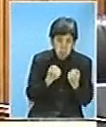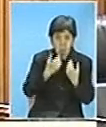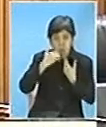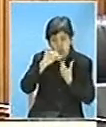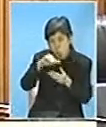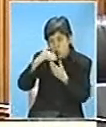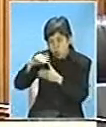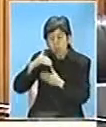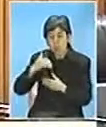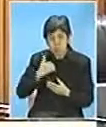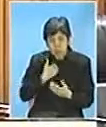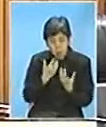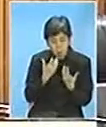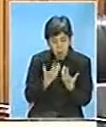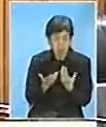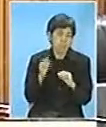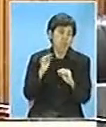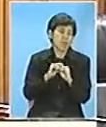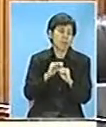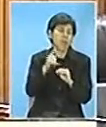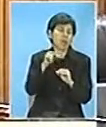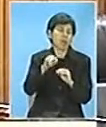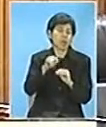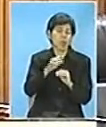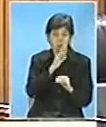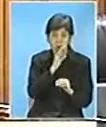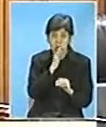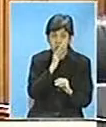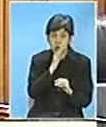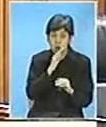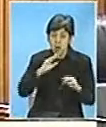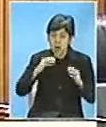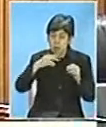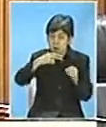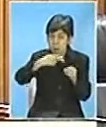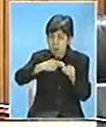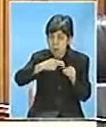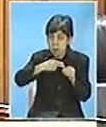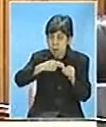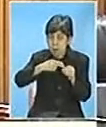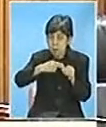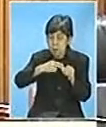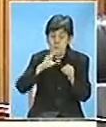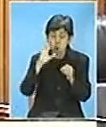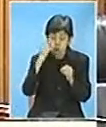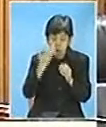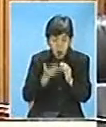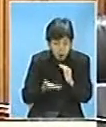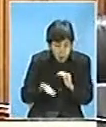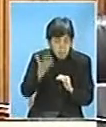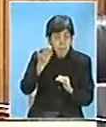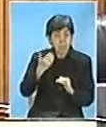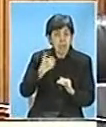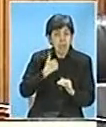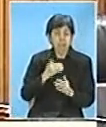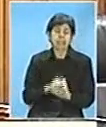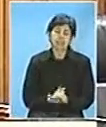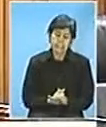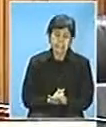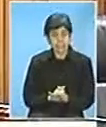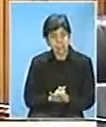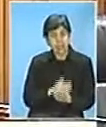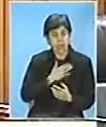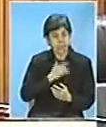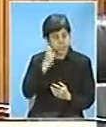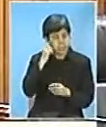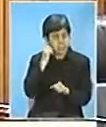ของสินค้าซึ่งตรงนี้มีการถ้าสมมติว่าน้ำมันในตลาดโลกเพิ่มขึ้นอีกนะครับอันแรกที่เราสามารถก